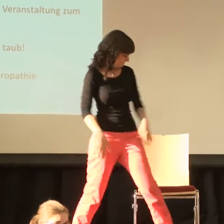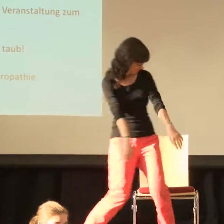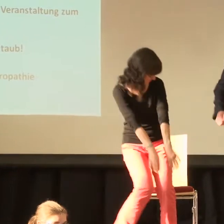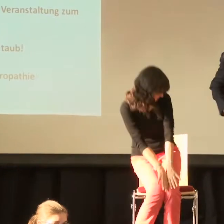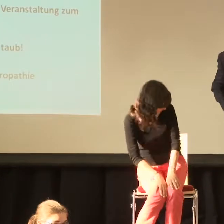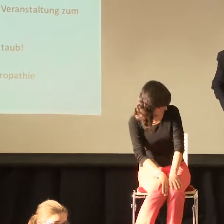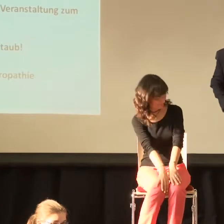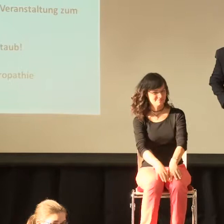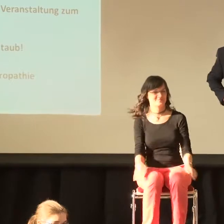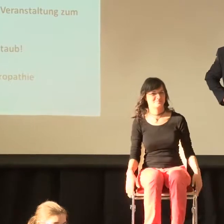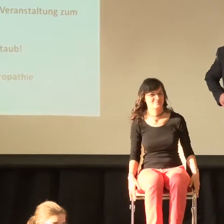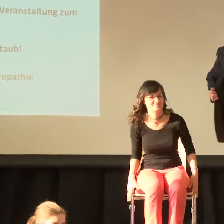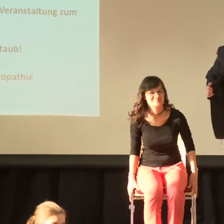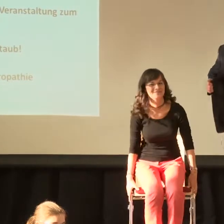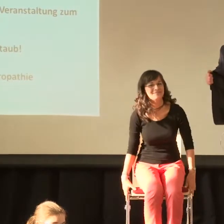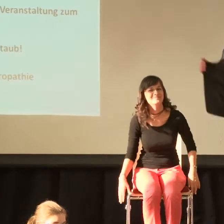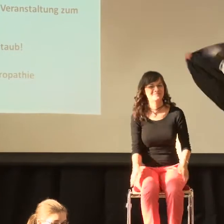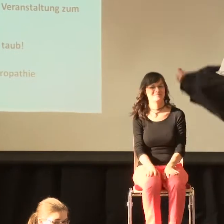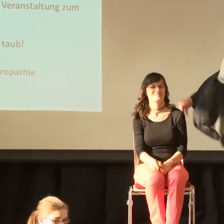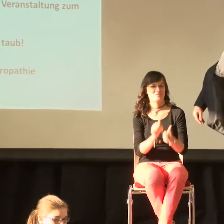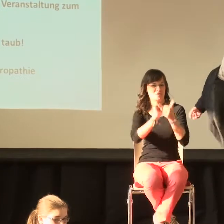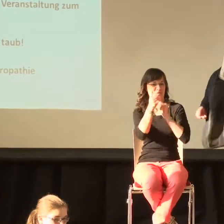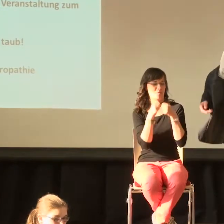übersetzt. Ich mache mich mal ein bisschen sportlich.